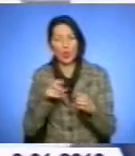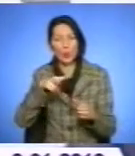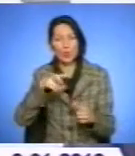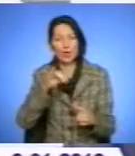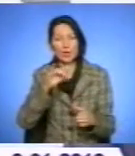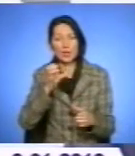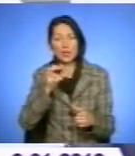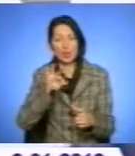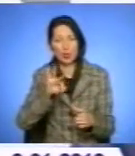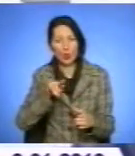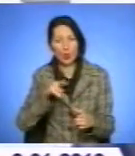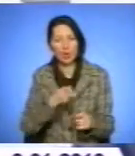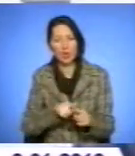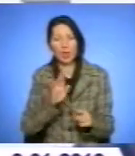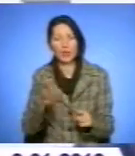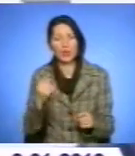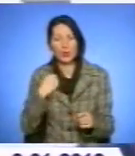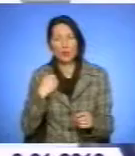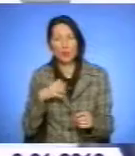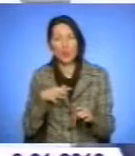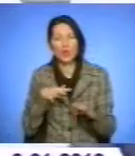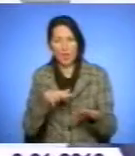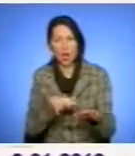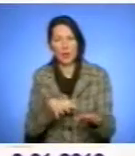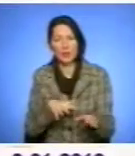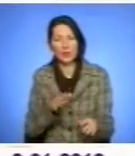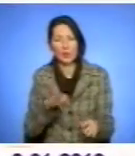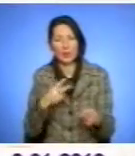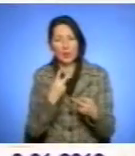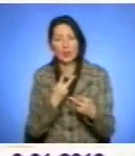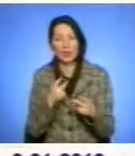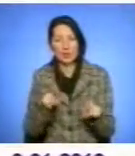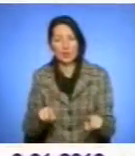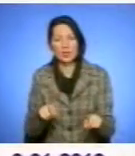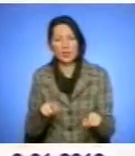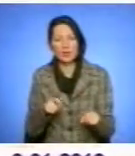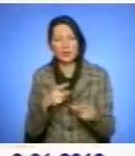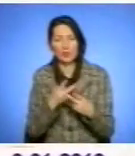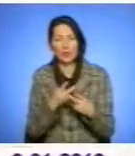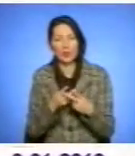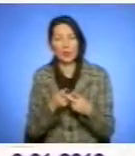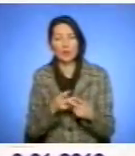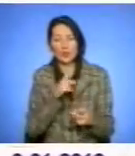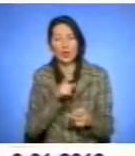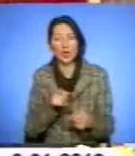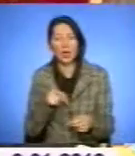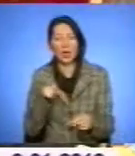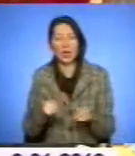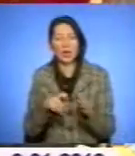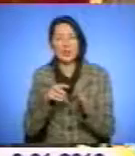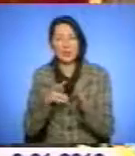один день, і потім відсидів в сталінських концтаборах. 15 червня 1971 року,